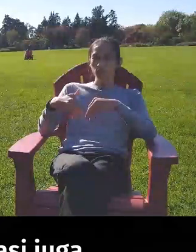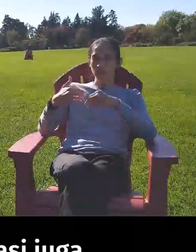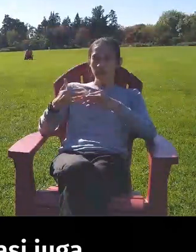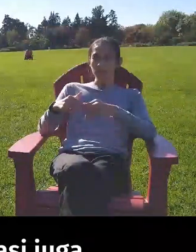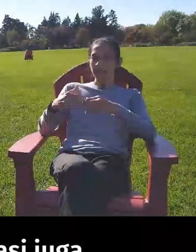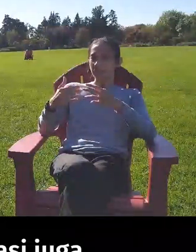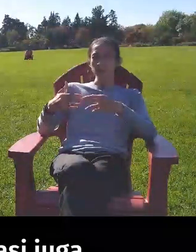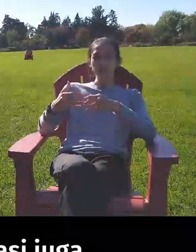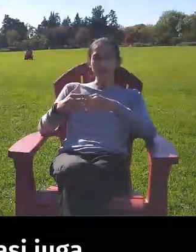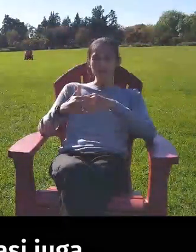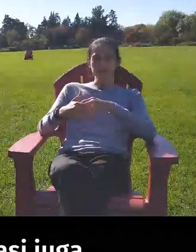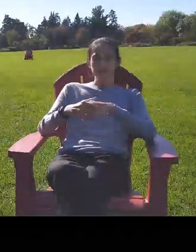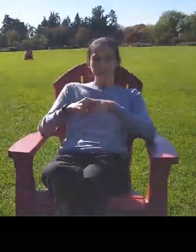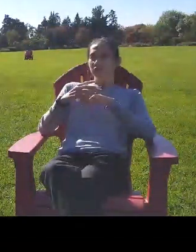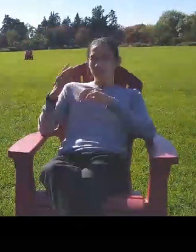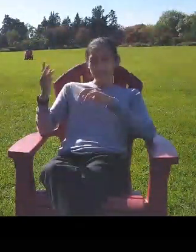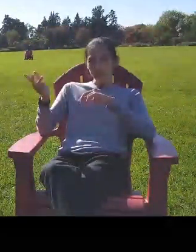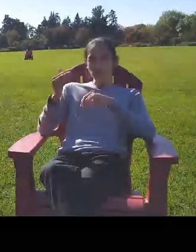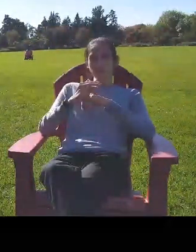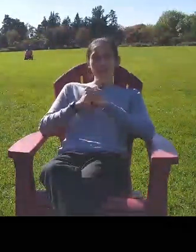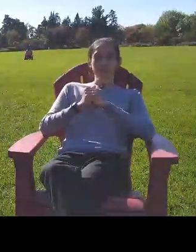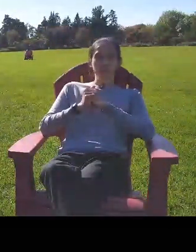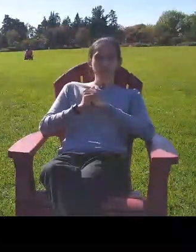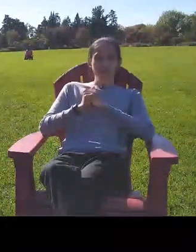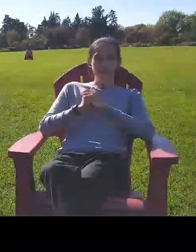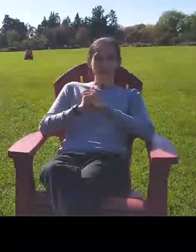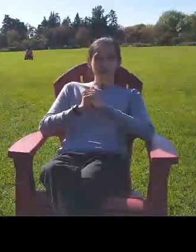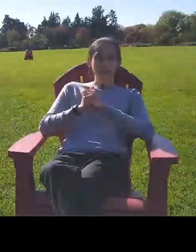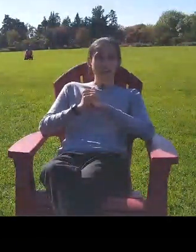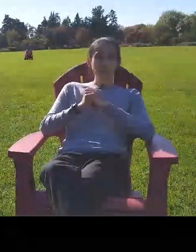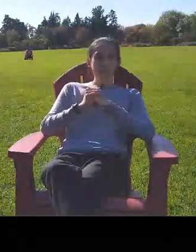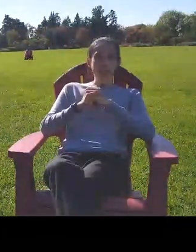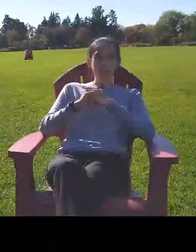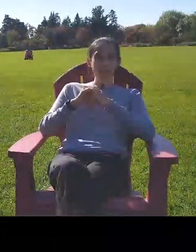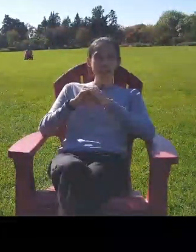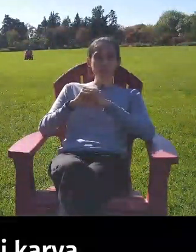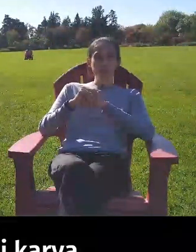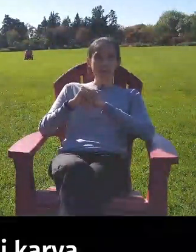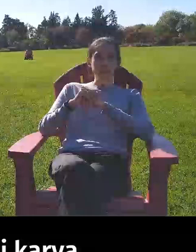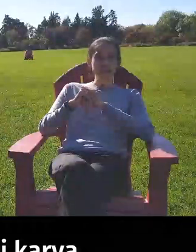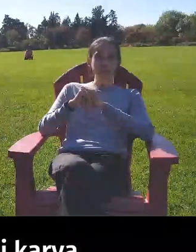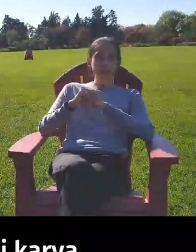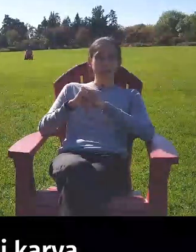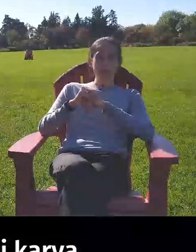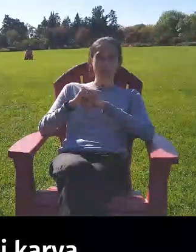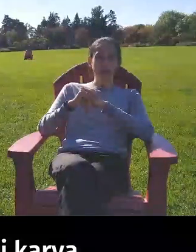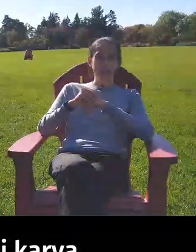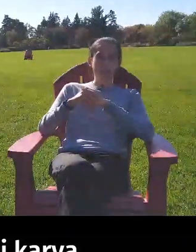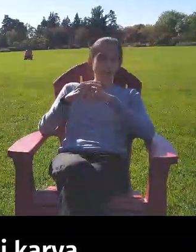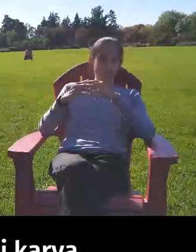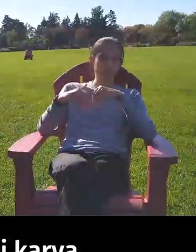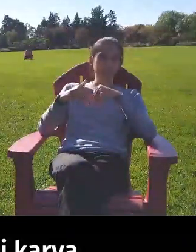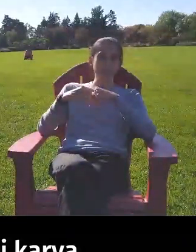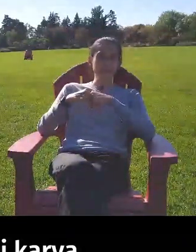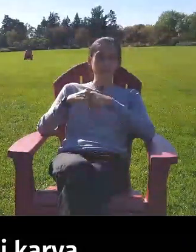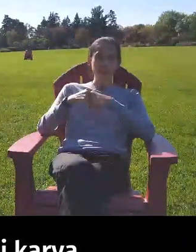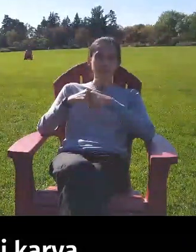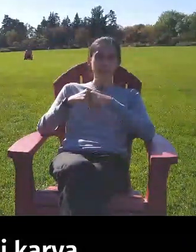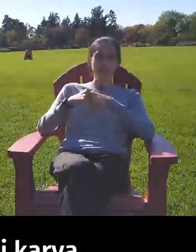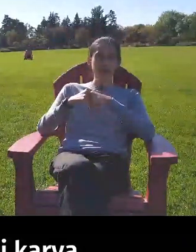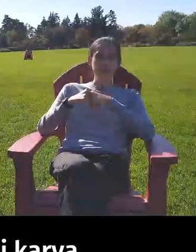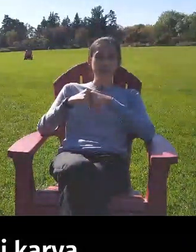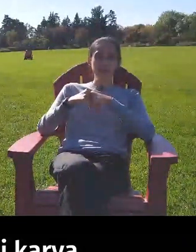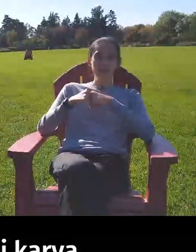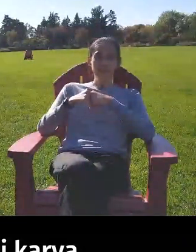pemicu imajinasi bunyi strategi berikutnya yang tidak kalah menarik adalah menggunakan teks sebagai sebagai karya melintasi